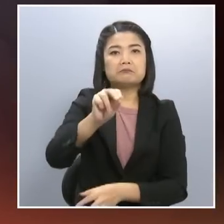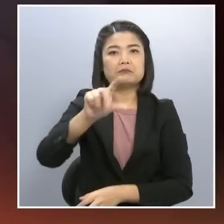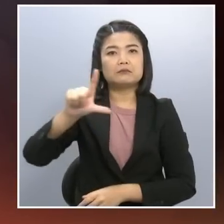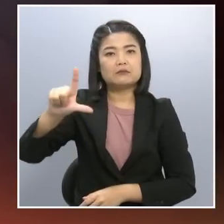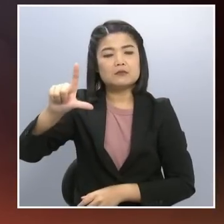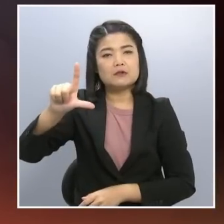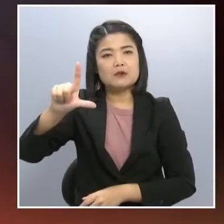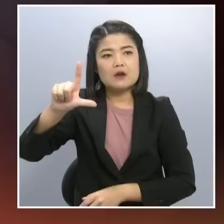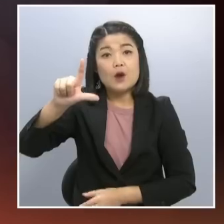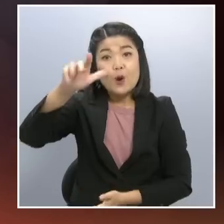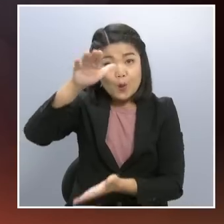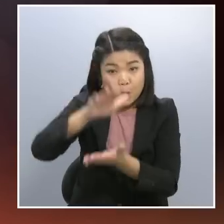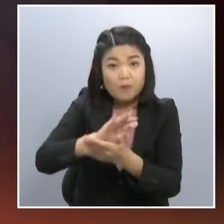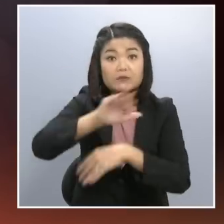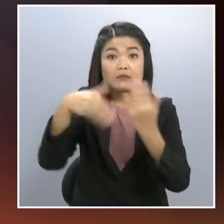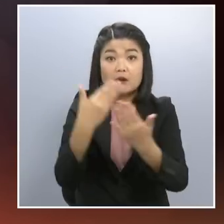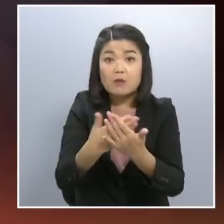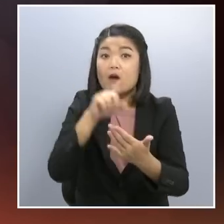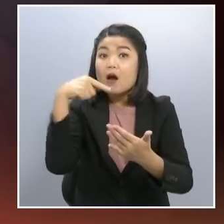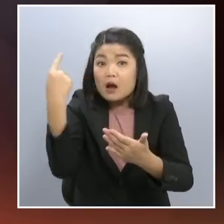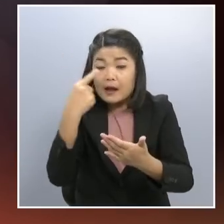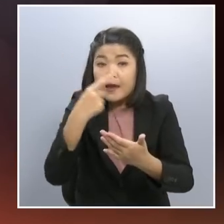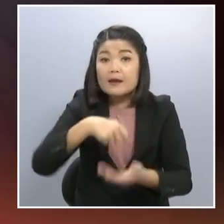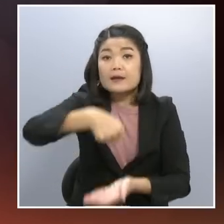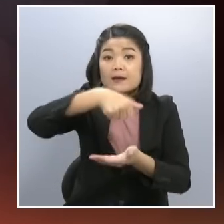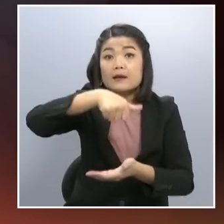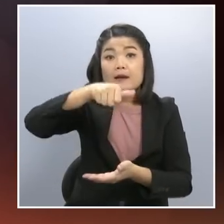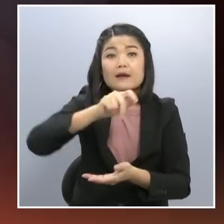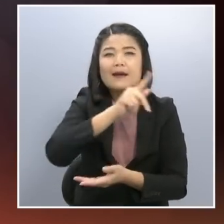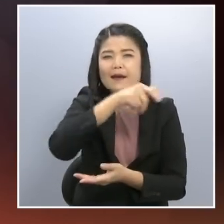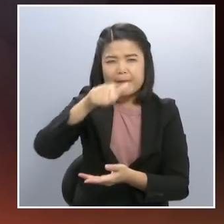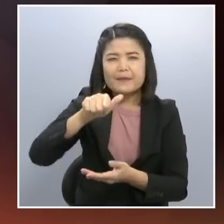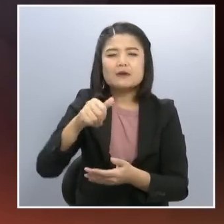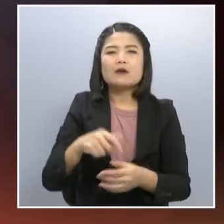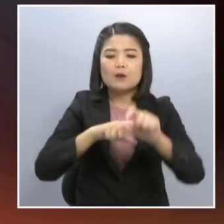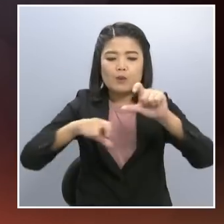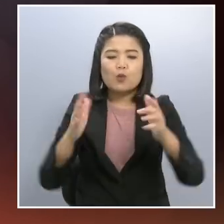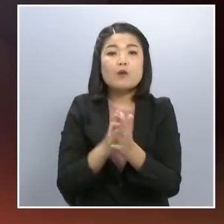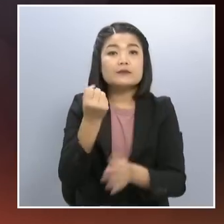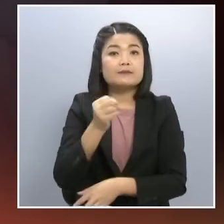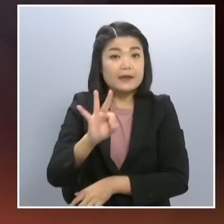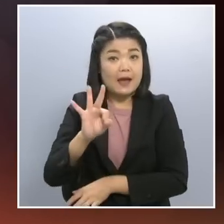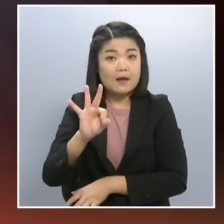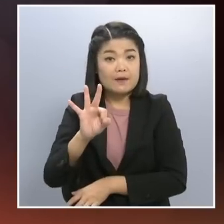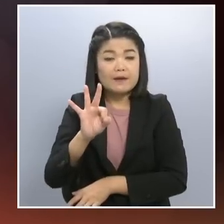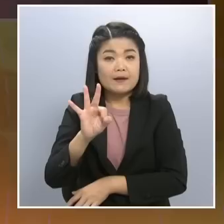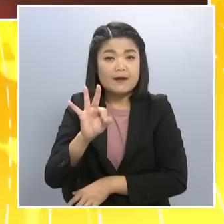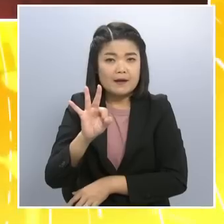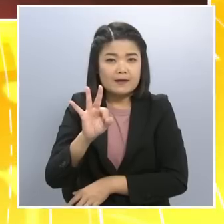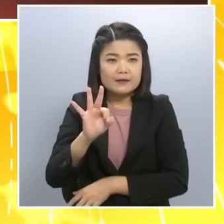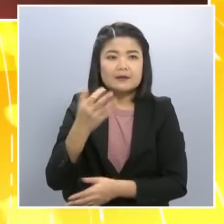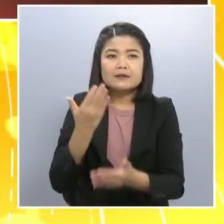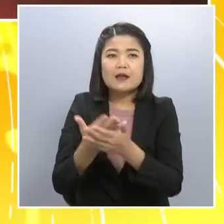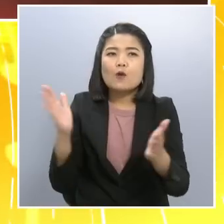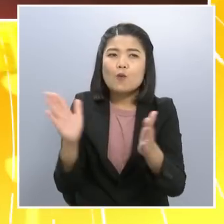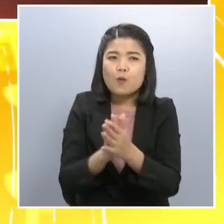แต่ว่ารวมทั้งหมดนะคะคนที่ถูกสลากดิจิตอลงวดนี้19ใบรวมเป็น114ล้านบาท ก็เขาขายประมาณ19ล้านฉบับก็มีร